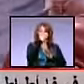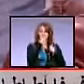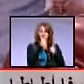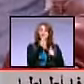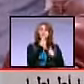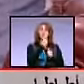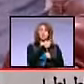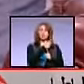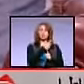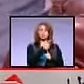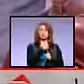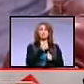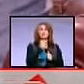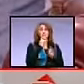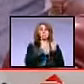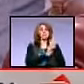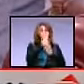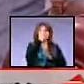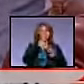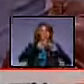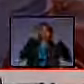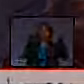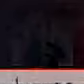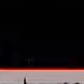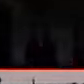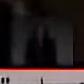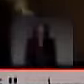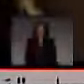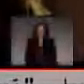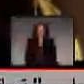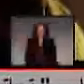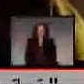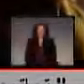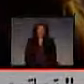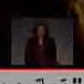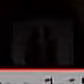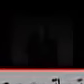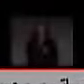النهارده في مصر بل وفي العالم العربي، كريم عبد العزيز.